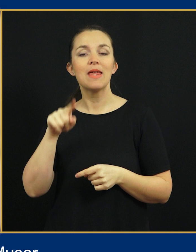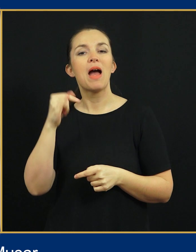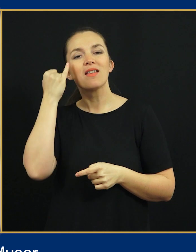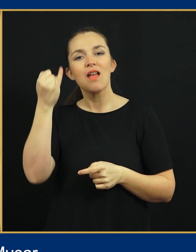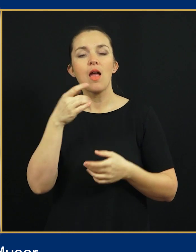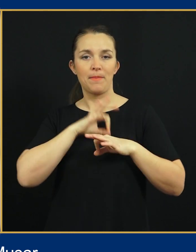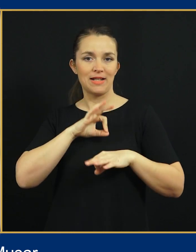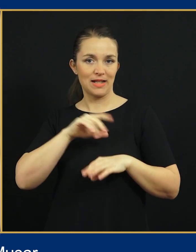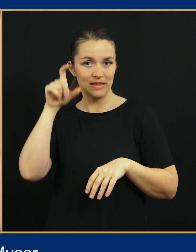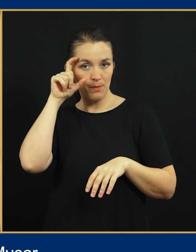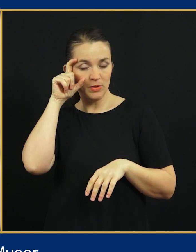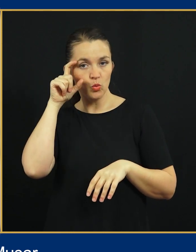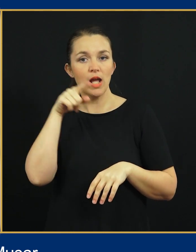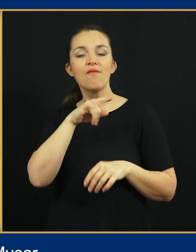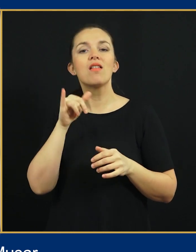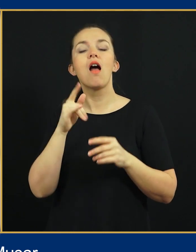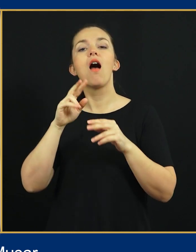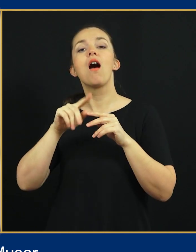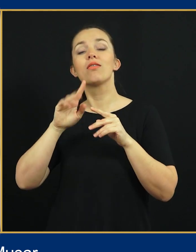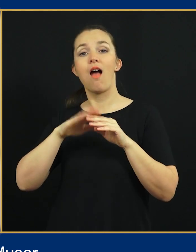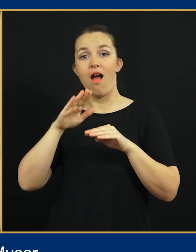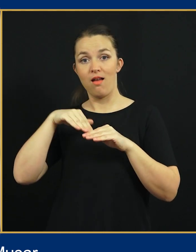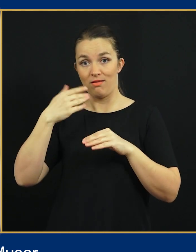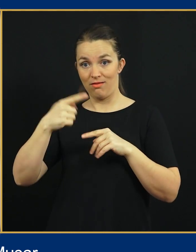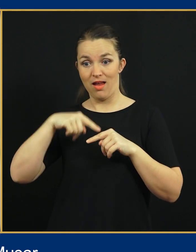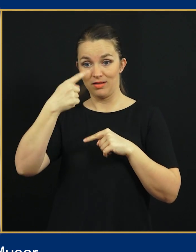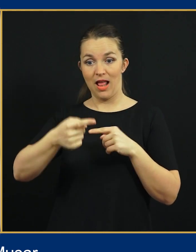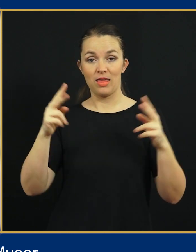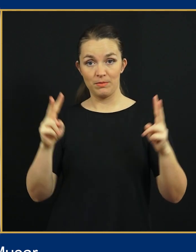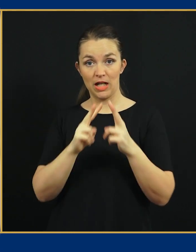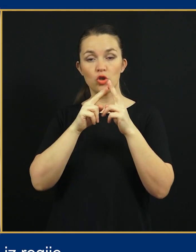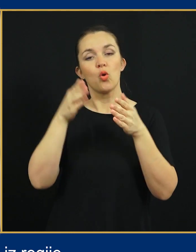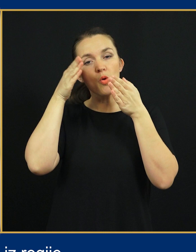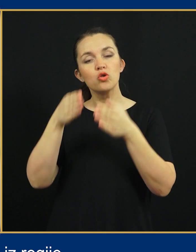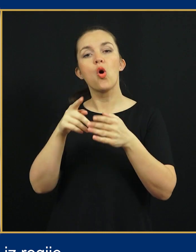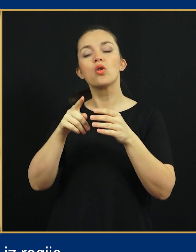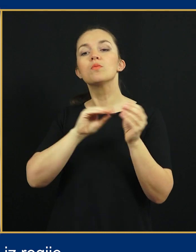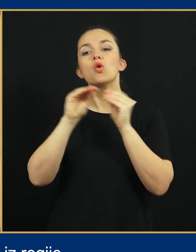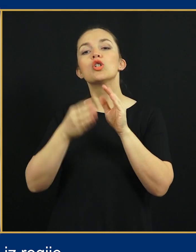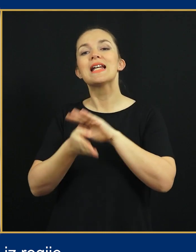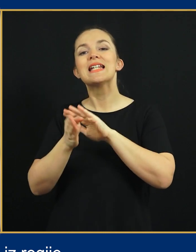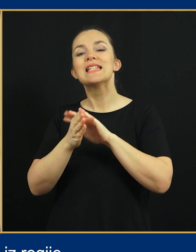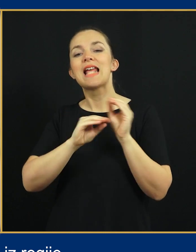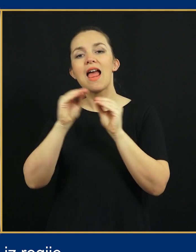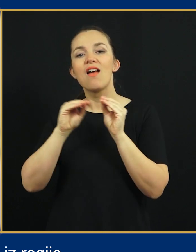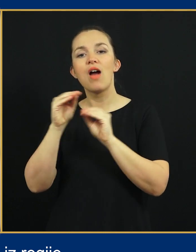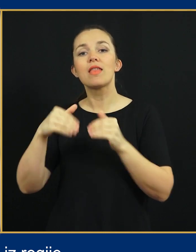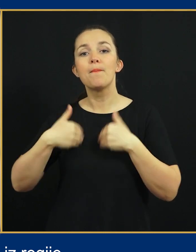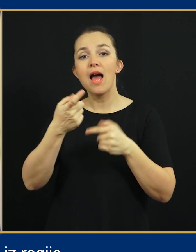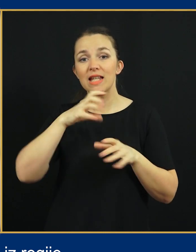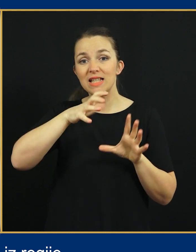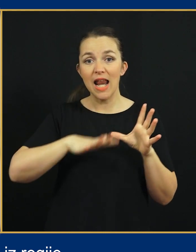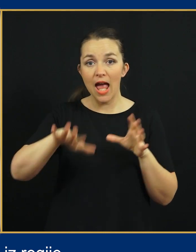ideji predsednice Pirc Musar, da se na prihodnjem srečanju pozornost nameni področju izseljevanja mladih iz regije